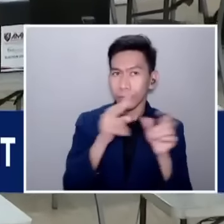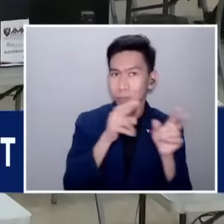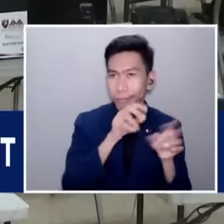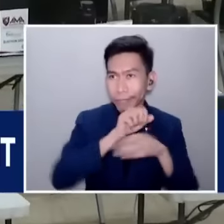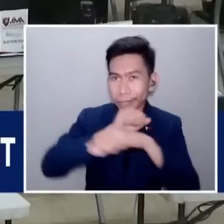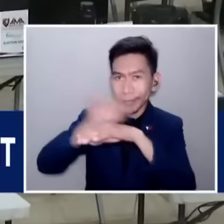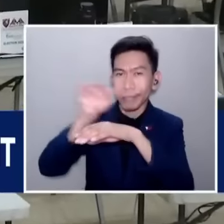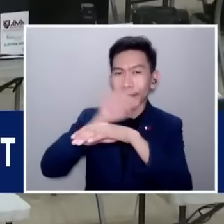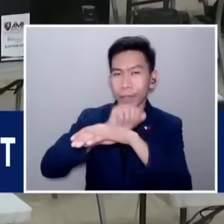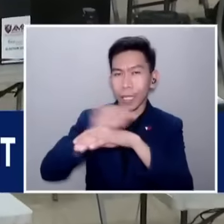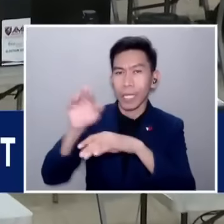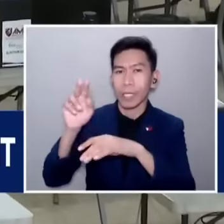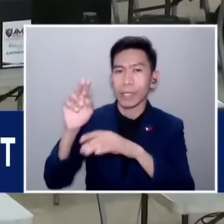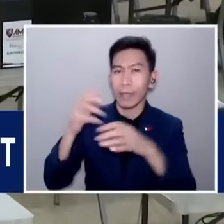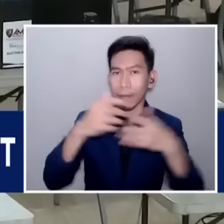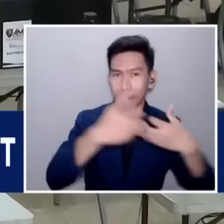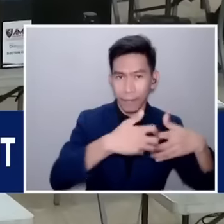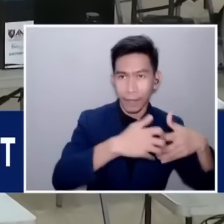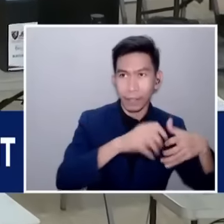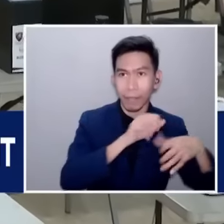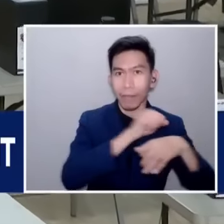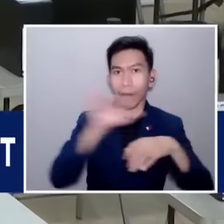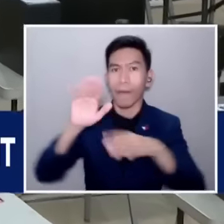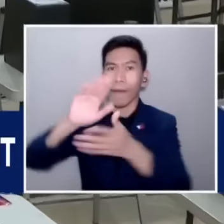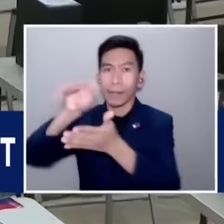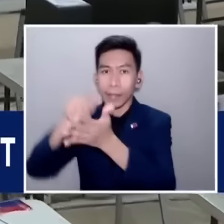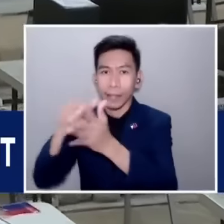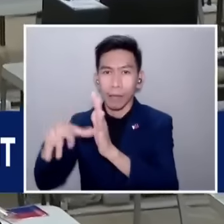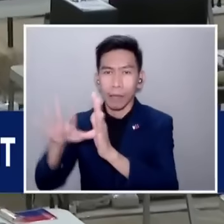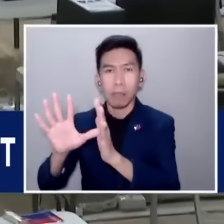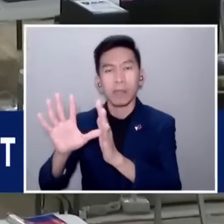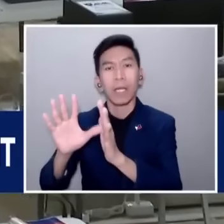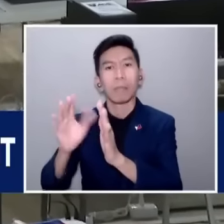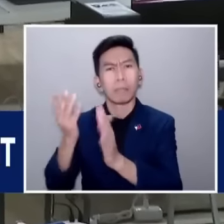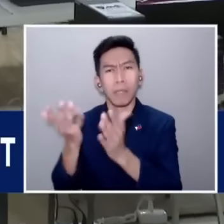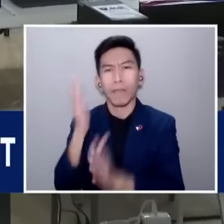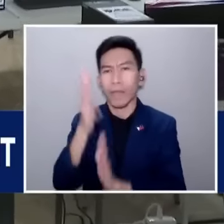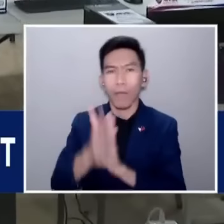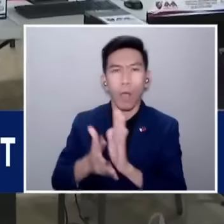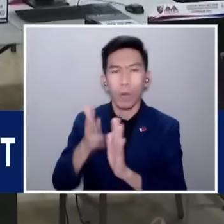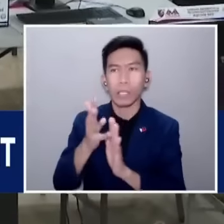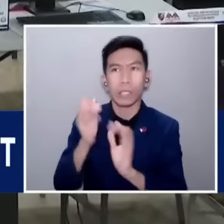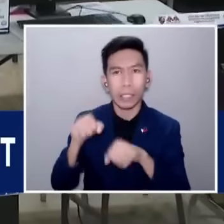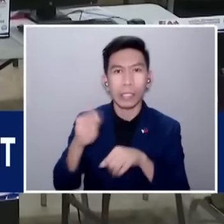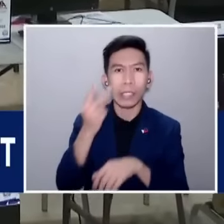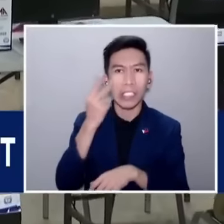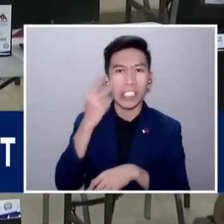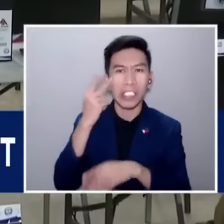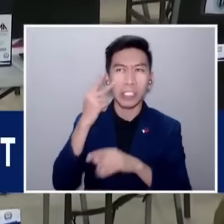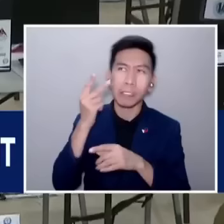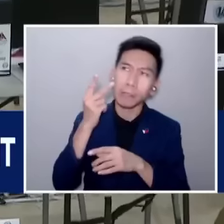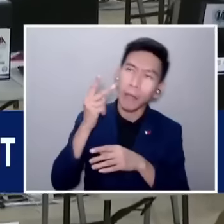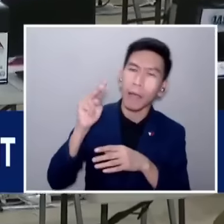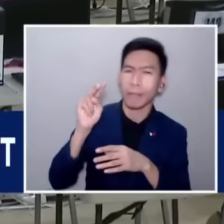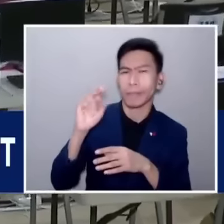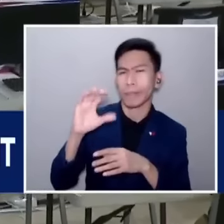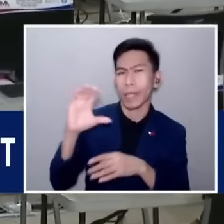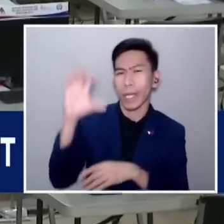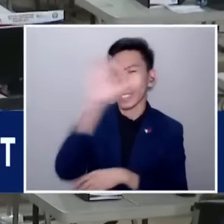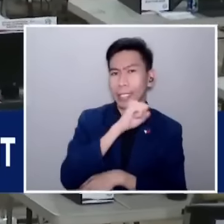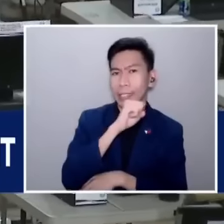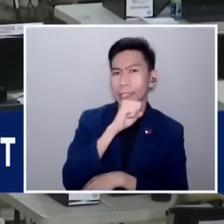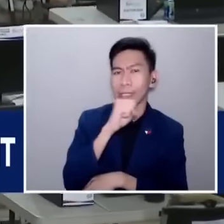ito, historically ay sa loob ng 5 oras ay makakakita na ng trend o kaya rough estimate kung